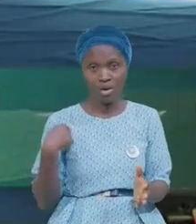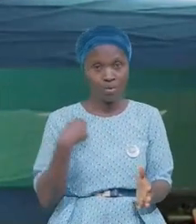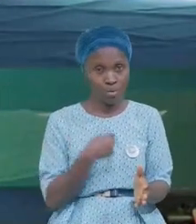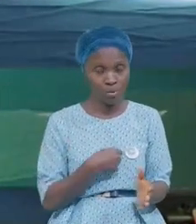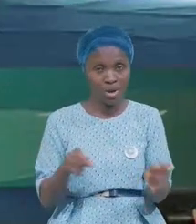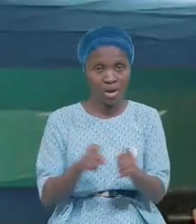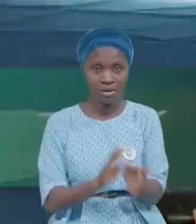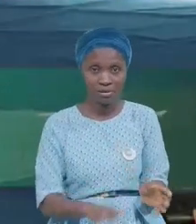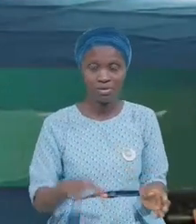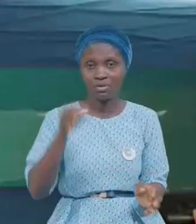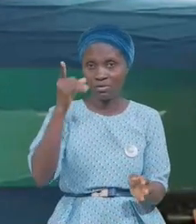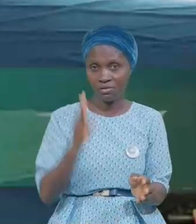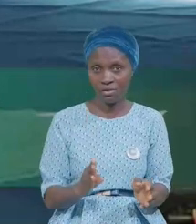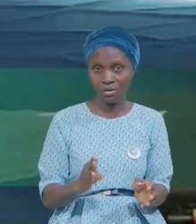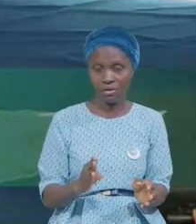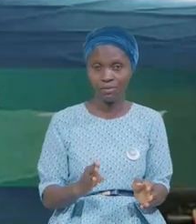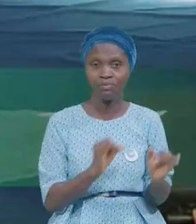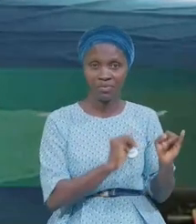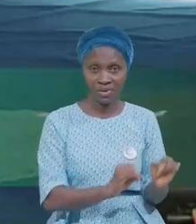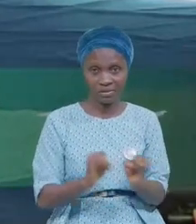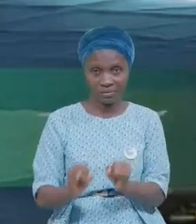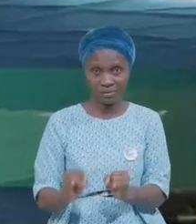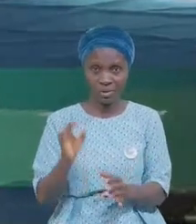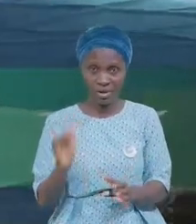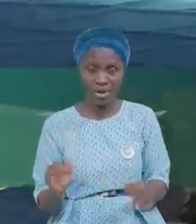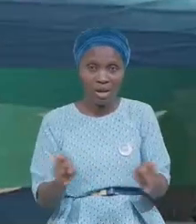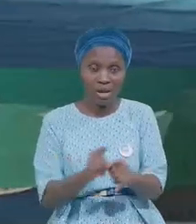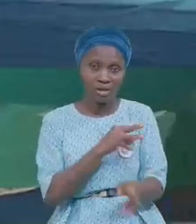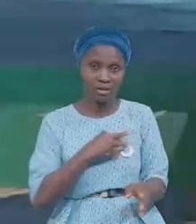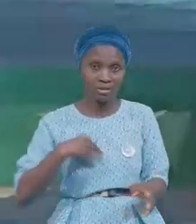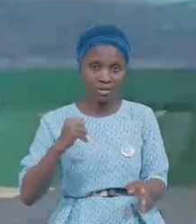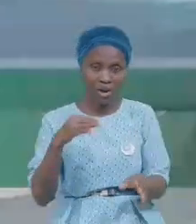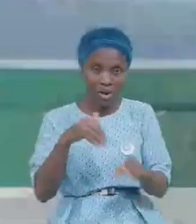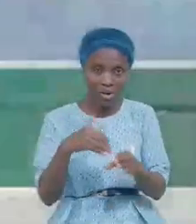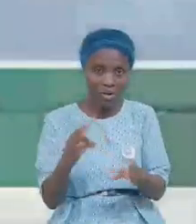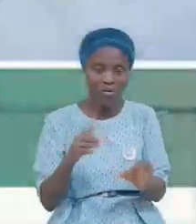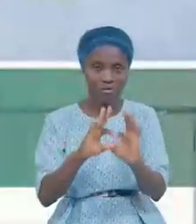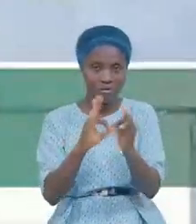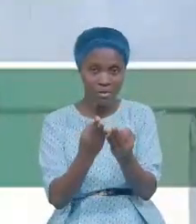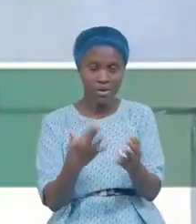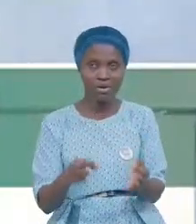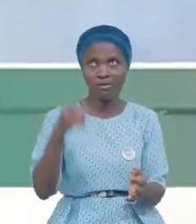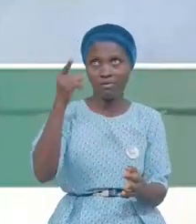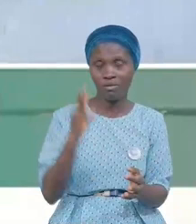de Dieu, individuellement, en tant que membres de la famille de Dieu, et